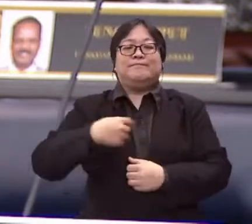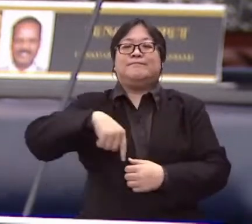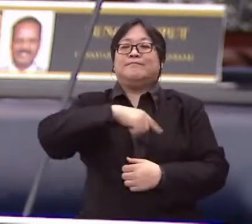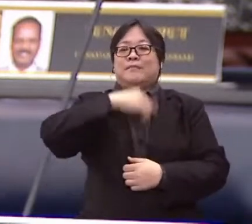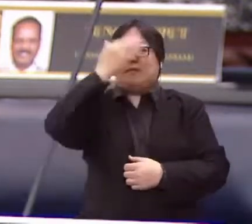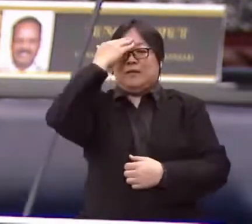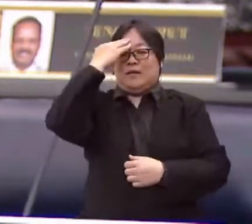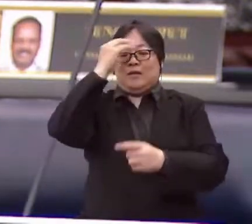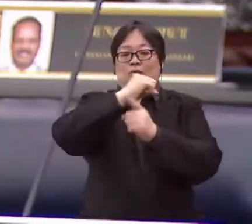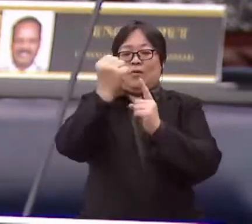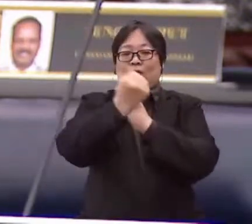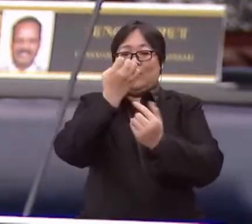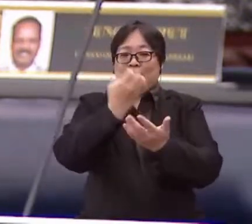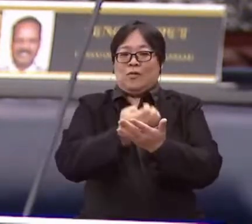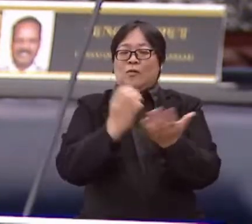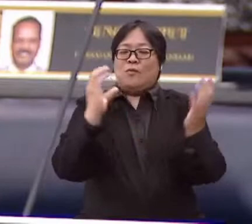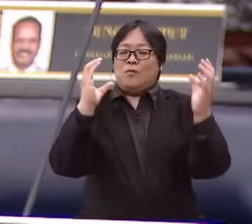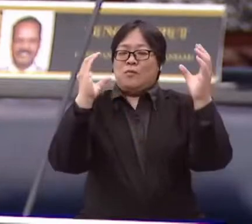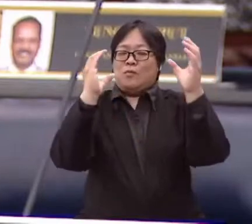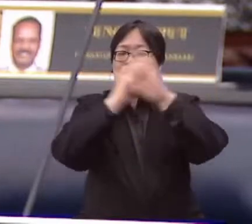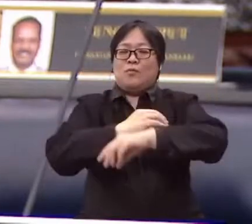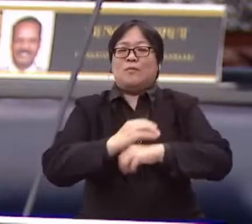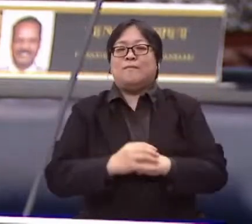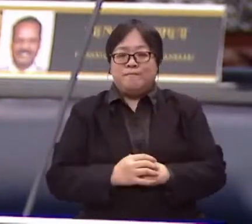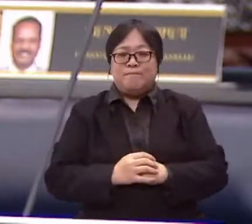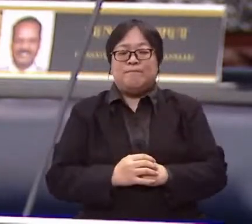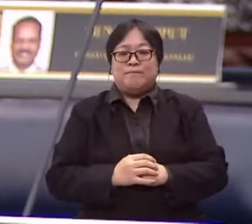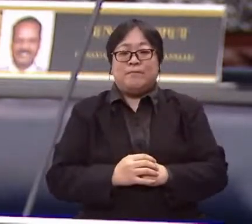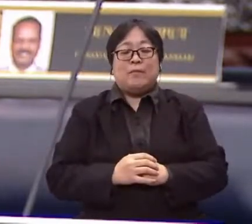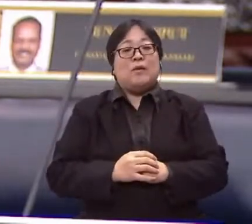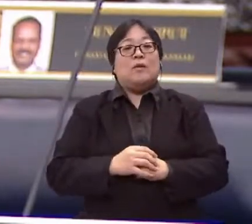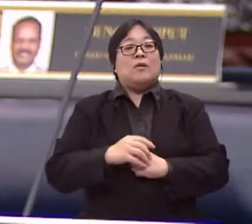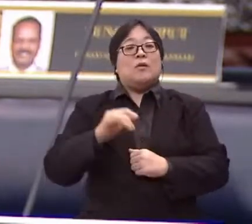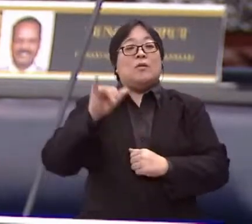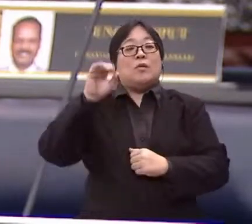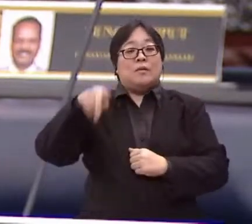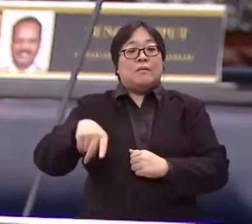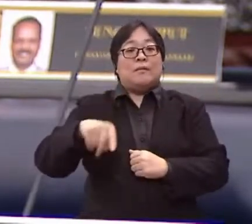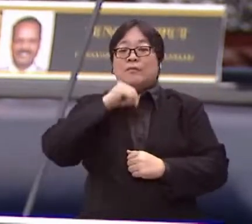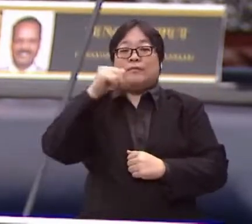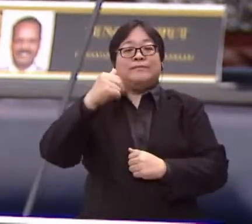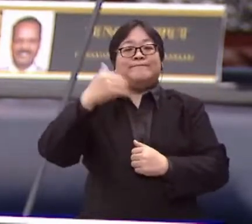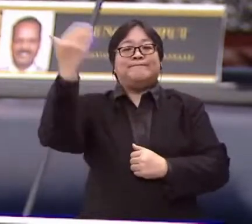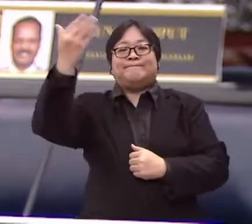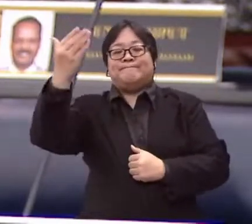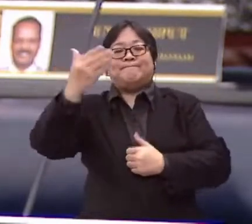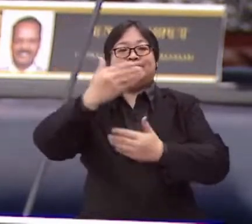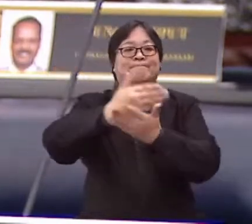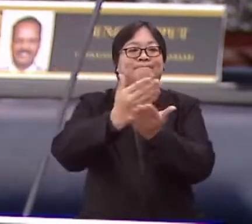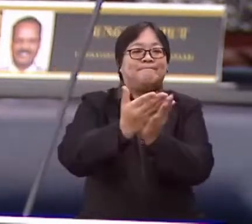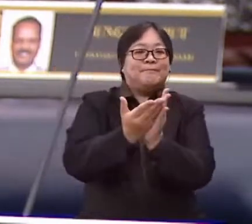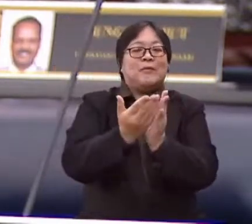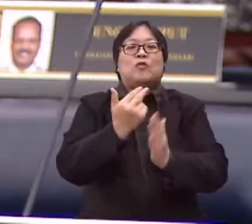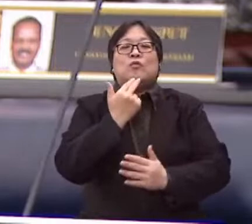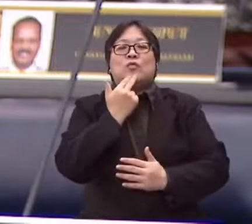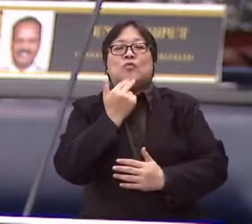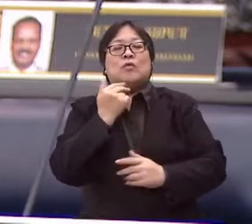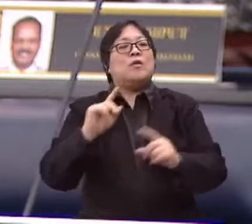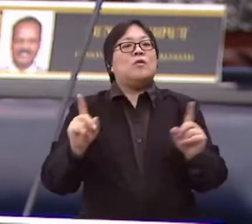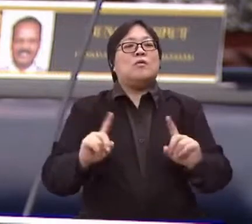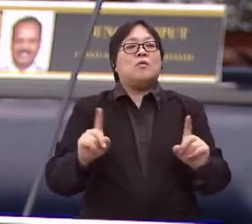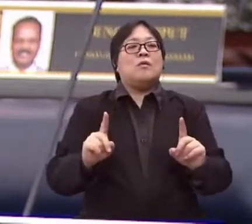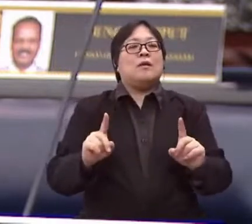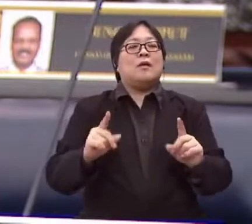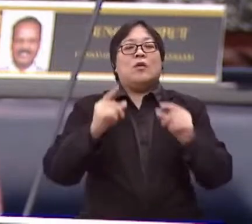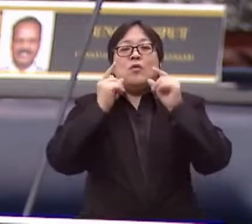keadaan ekonomi adalah mencapai tidak membentangkan satu belanjaan gula-gula yang